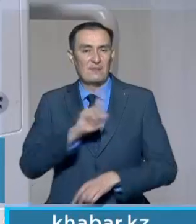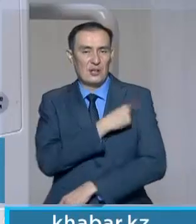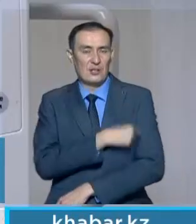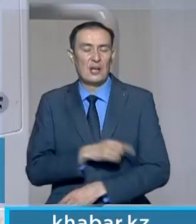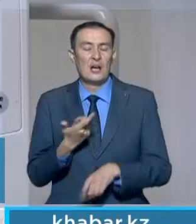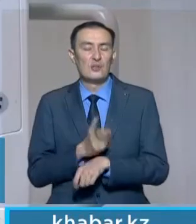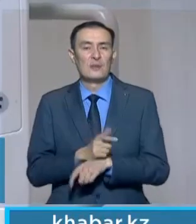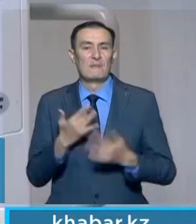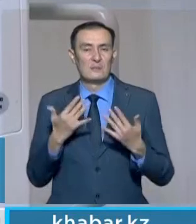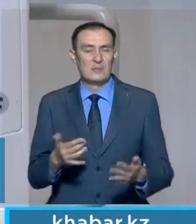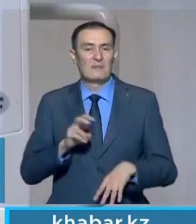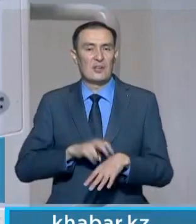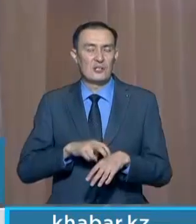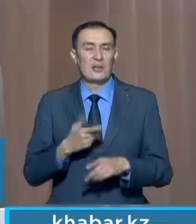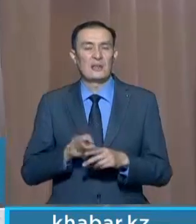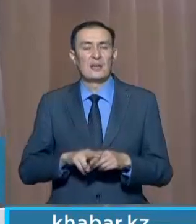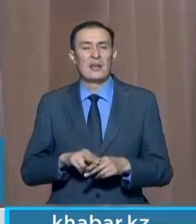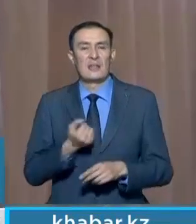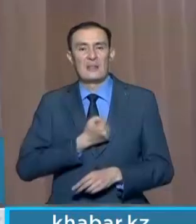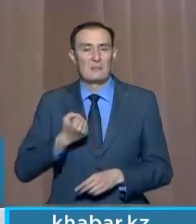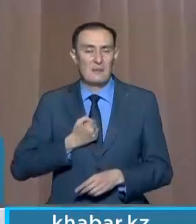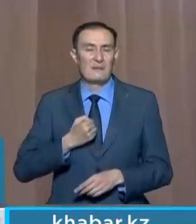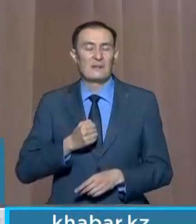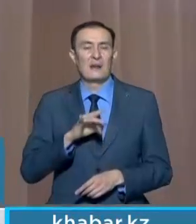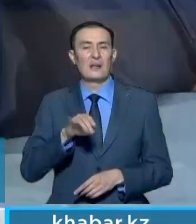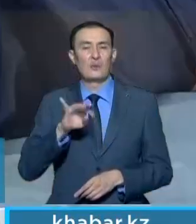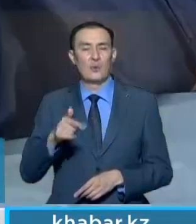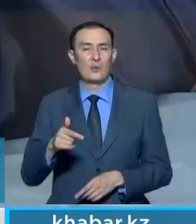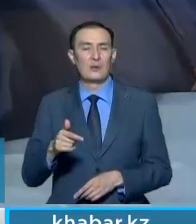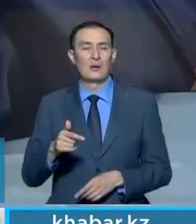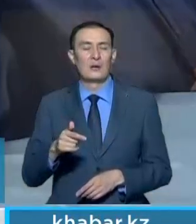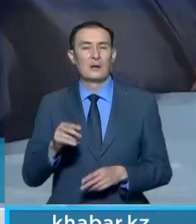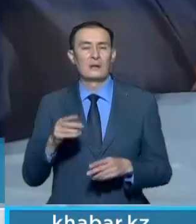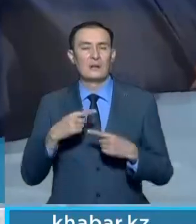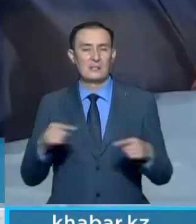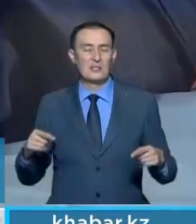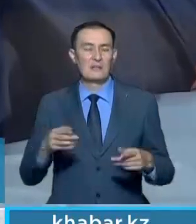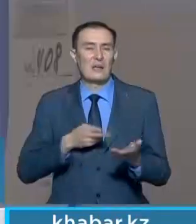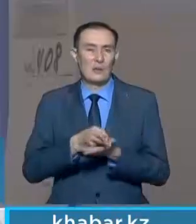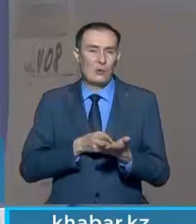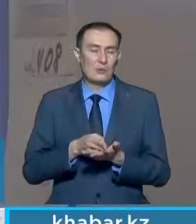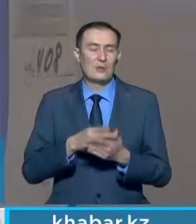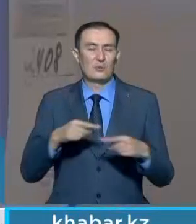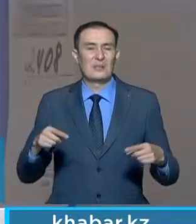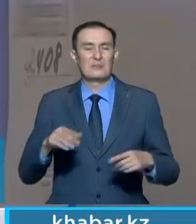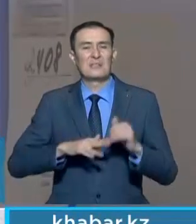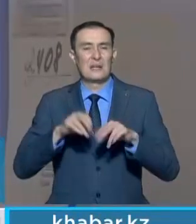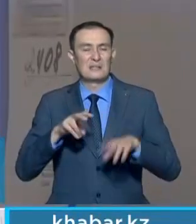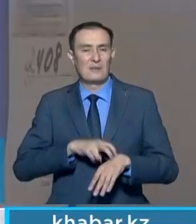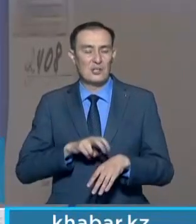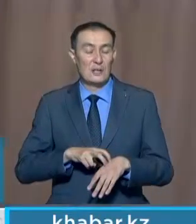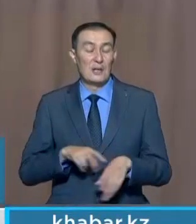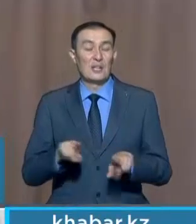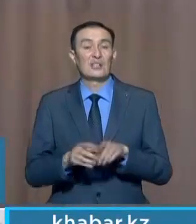Наиболее востребованные медицинские специальности – это терапевты, радиологи, анестезиологи, реаниматологи, хирурги и акушеры. Гинекологи.